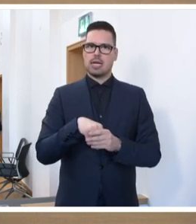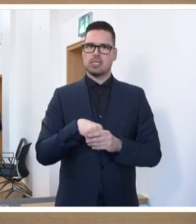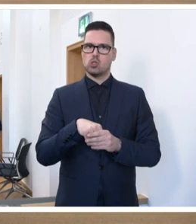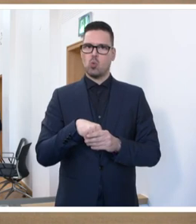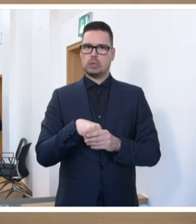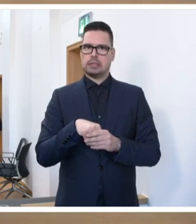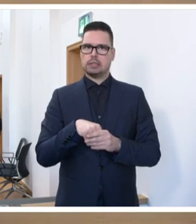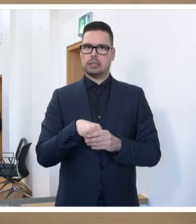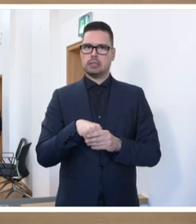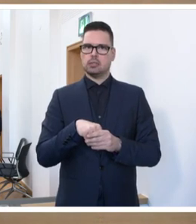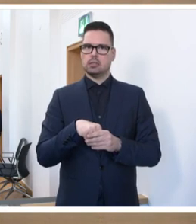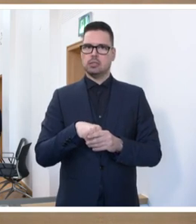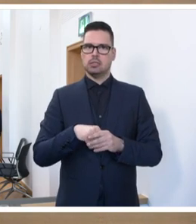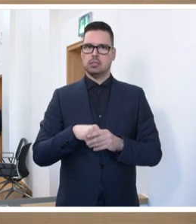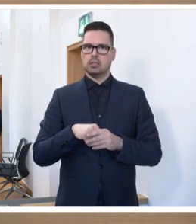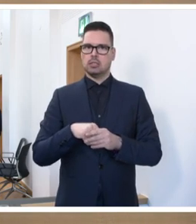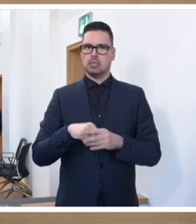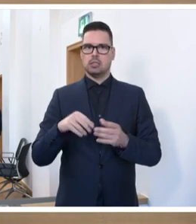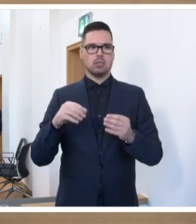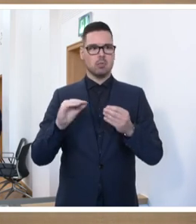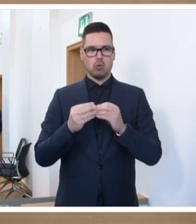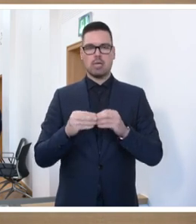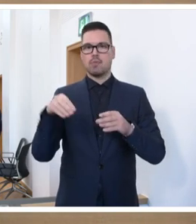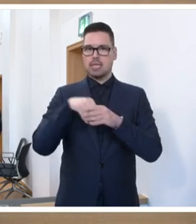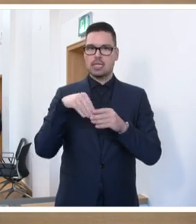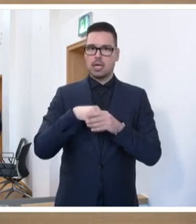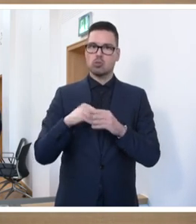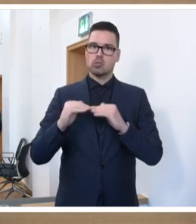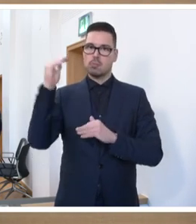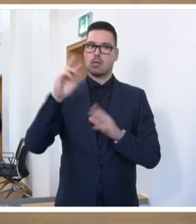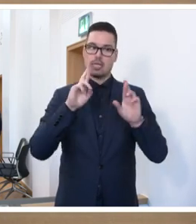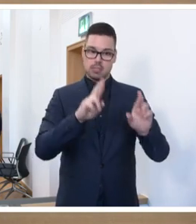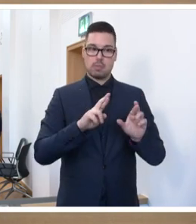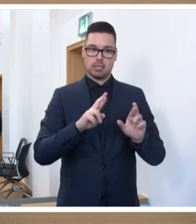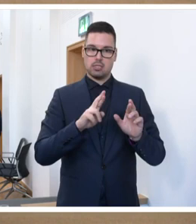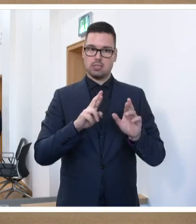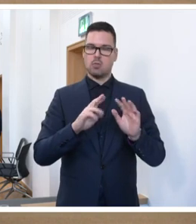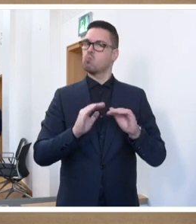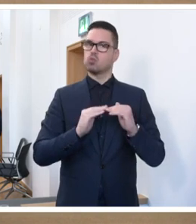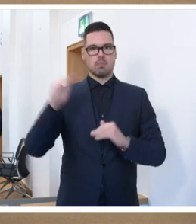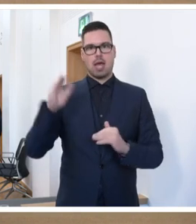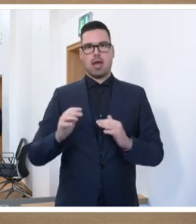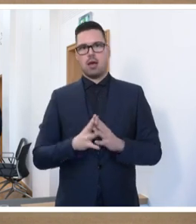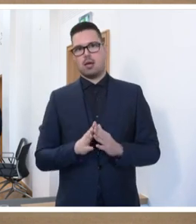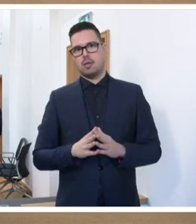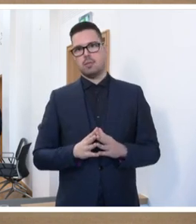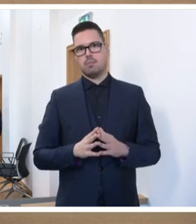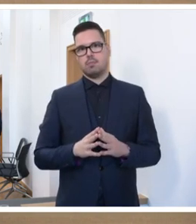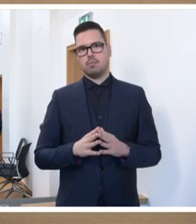Land. Gescheiterte Integration muss minimiert werden und fehlender Respekt vor dem Staat dürfen wir nicht hinnehmen.